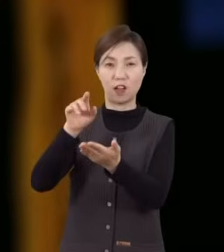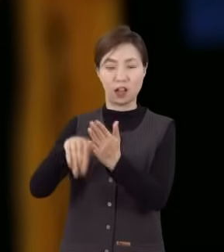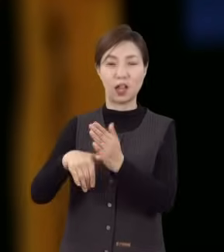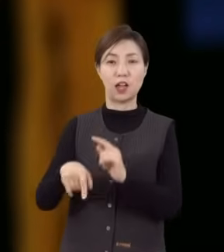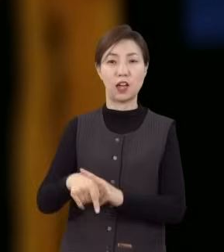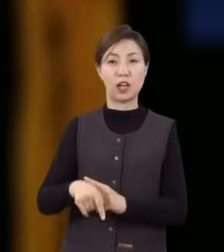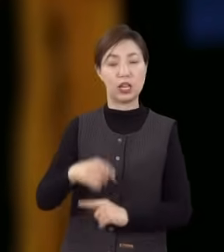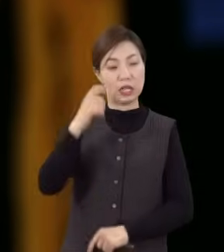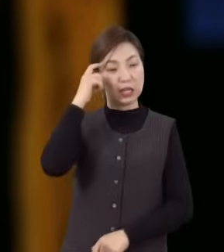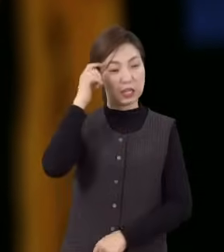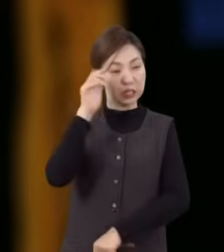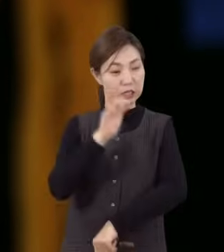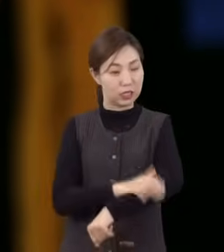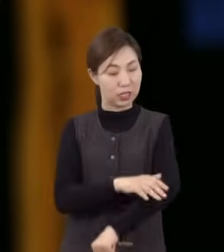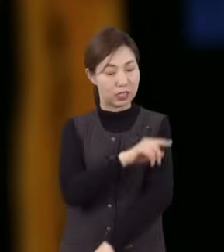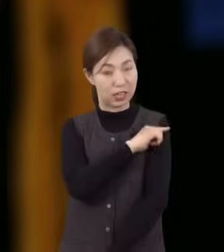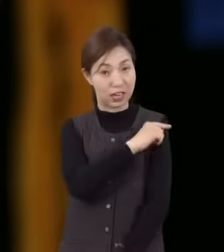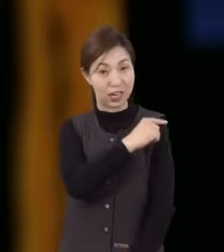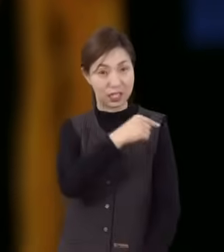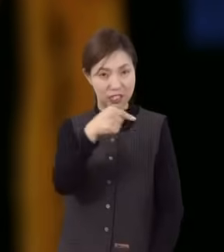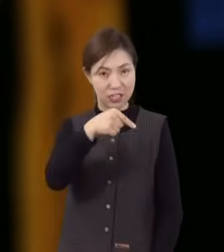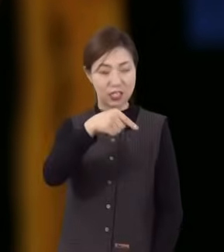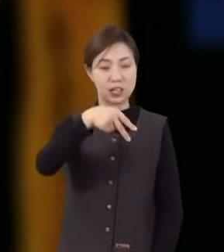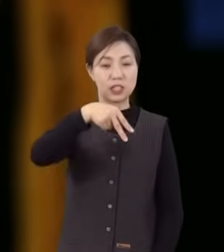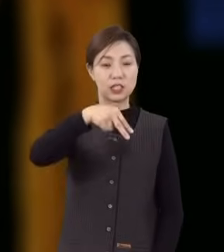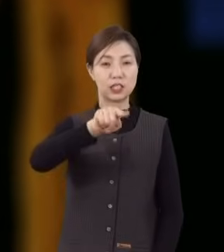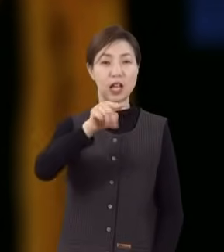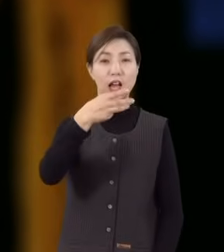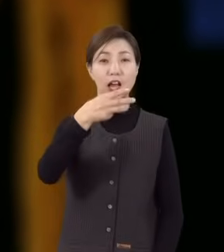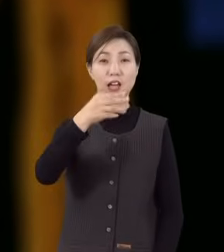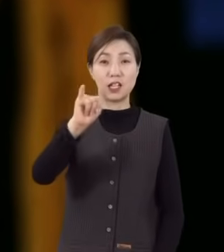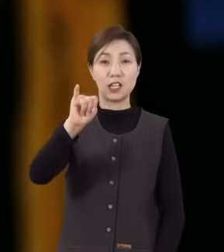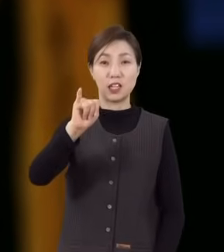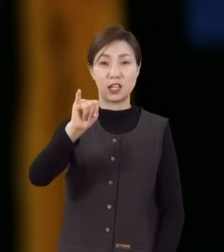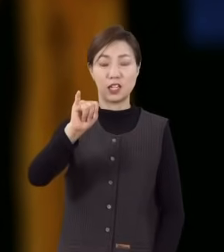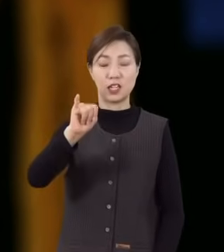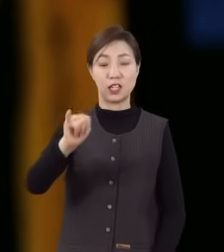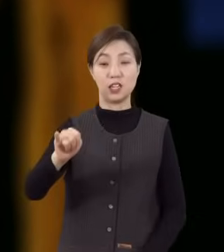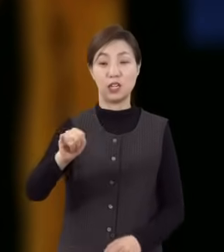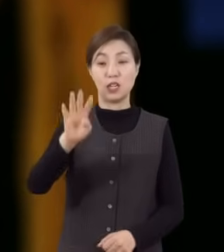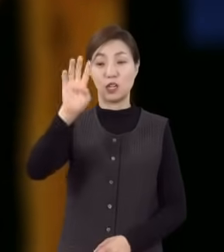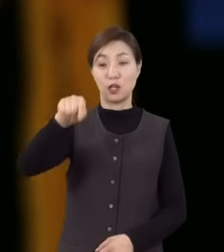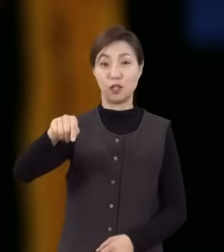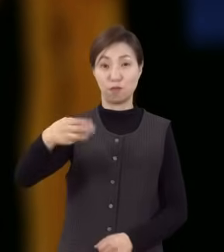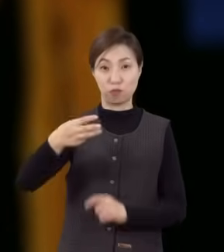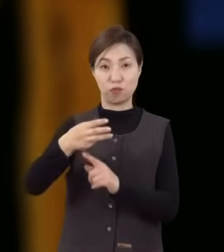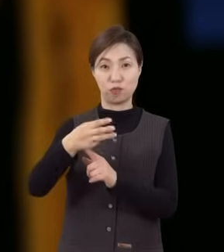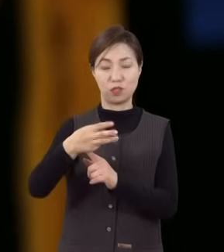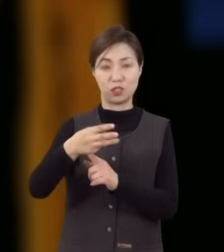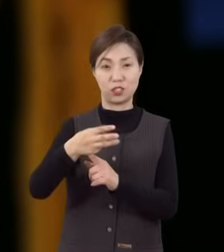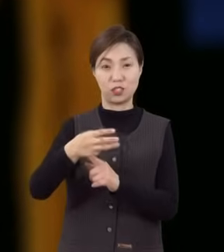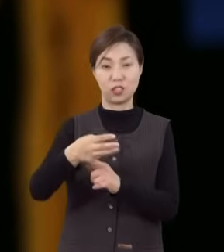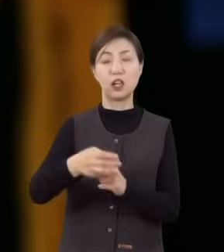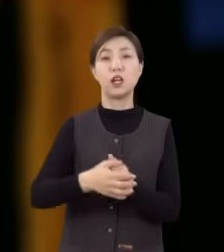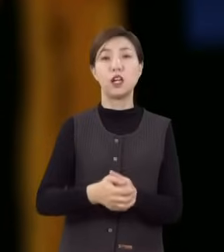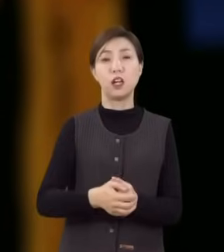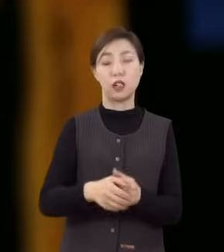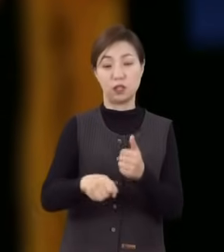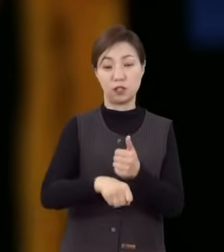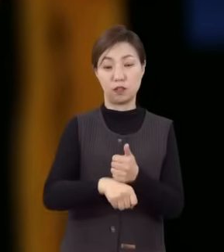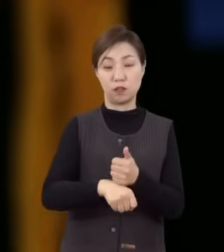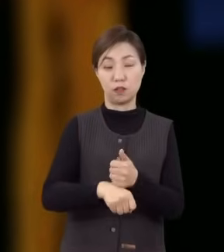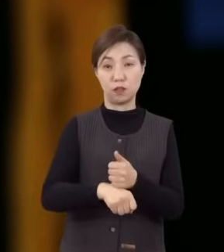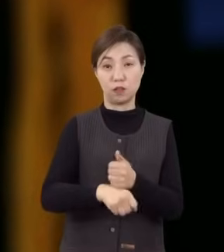지혜제일 사리불 스님과 함께 숲을 걷고 계셨대요. 부처님이 앞에서 걷고